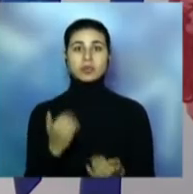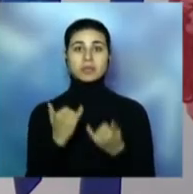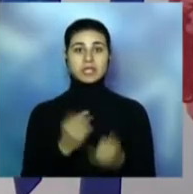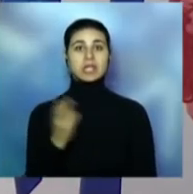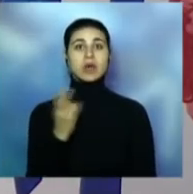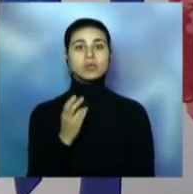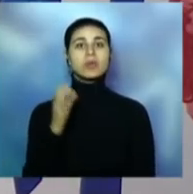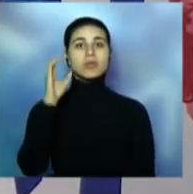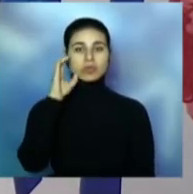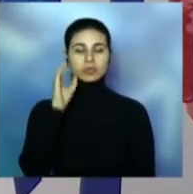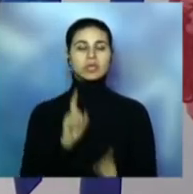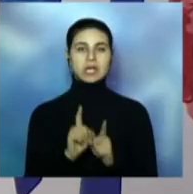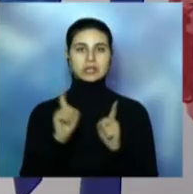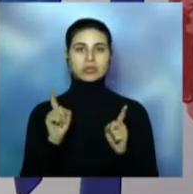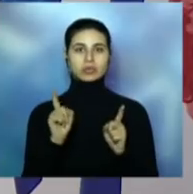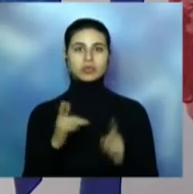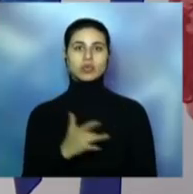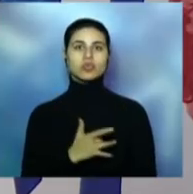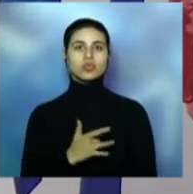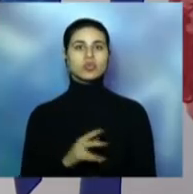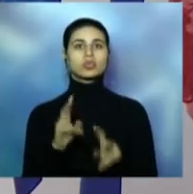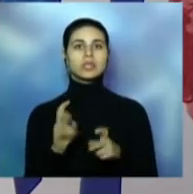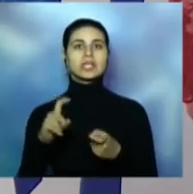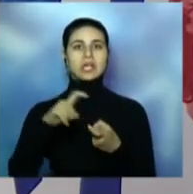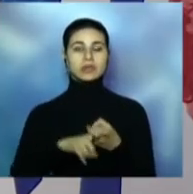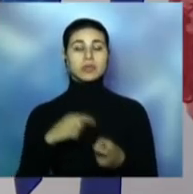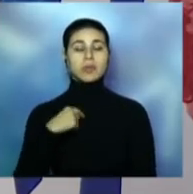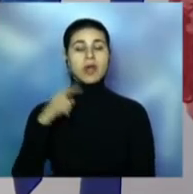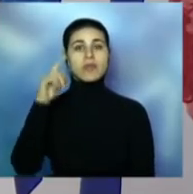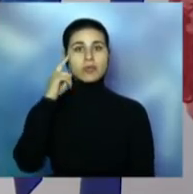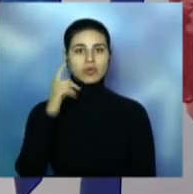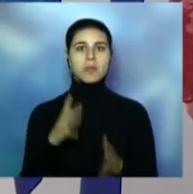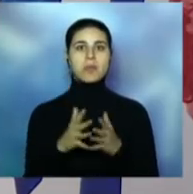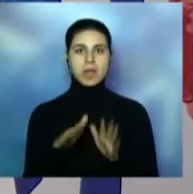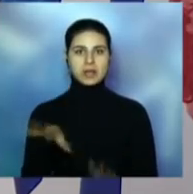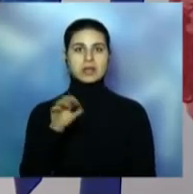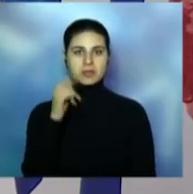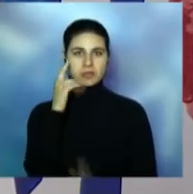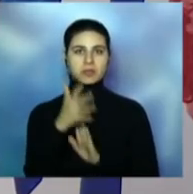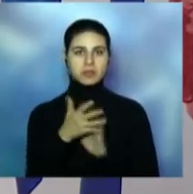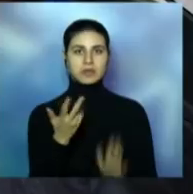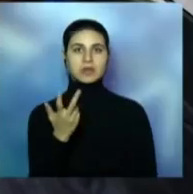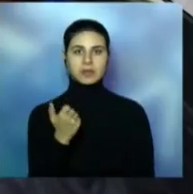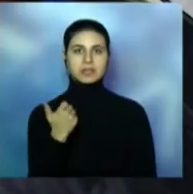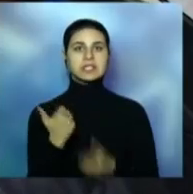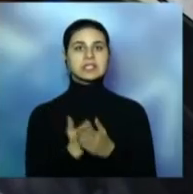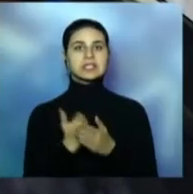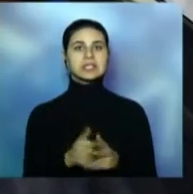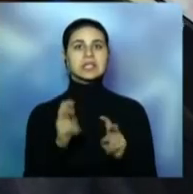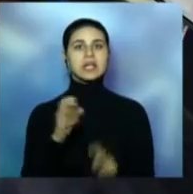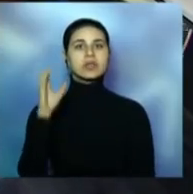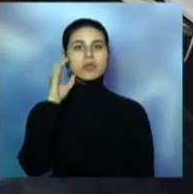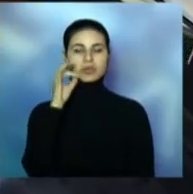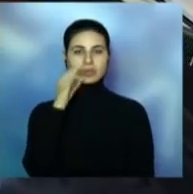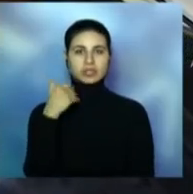უნდა მოისმინოთ, განსაკუთრებით გულთან დაკავშირებით. Მე ვფიქრობ, უფრო ნათელი გახდება სწორედ ჩვენი სიახლის ბლოკის მოსმენის